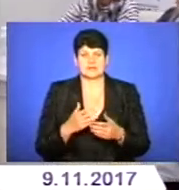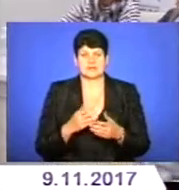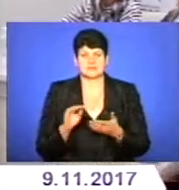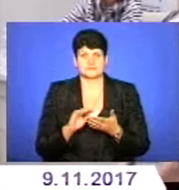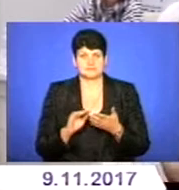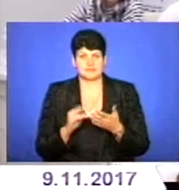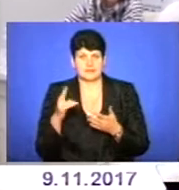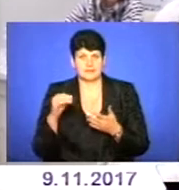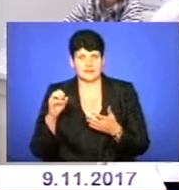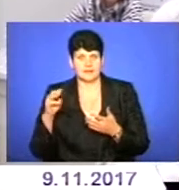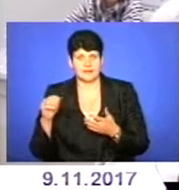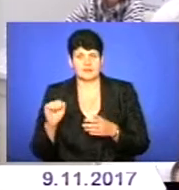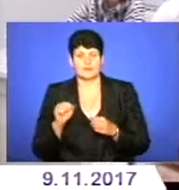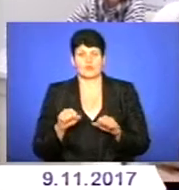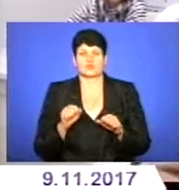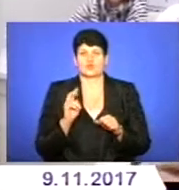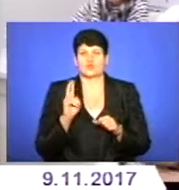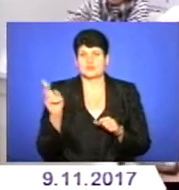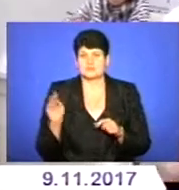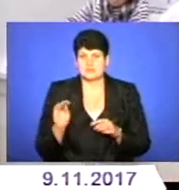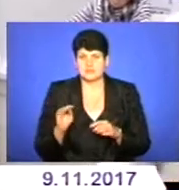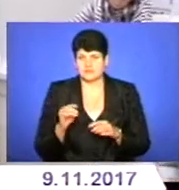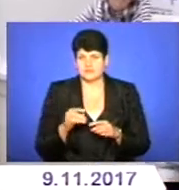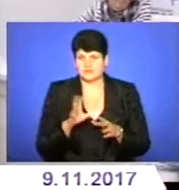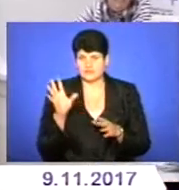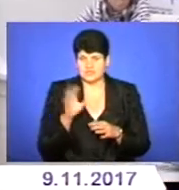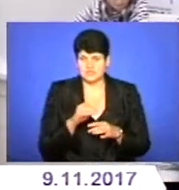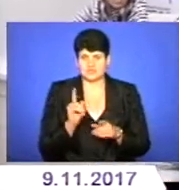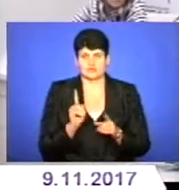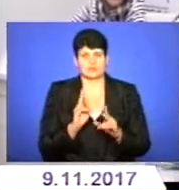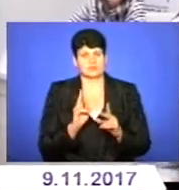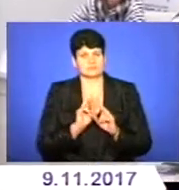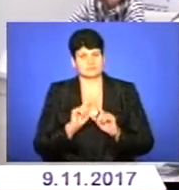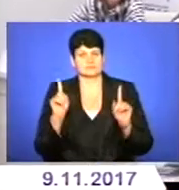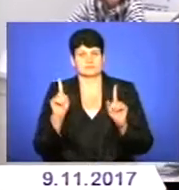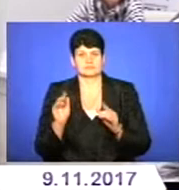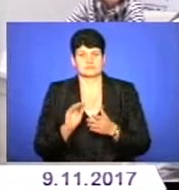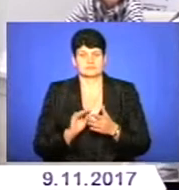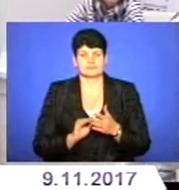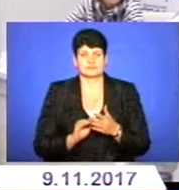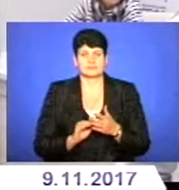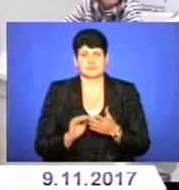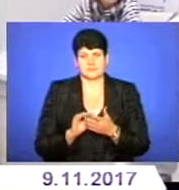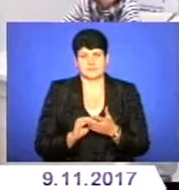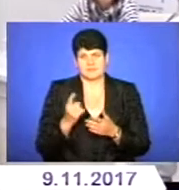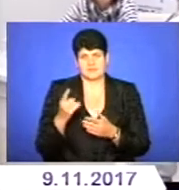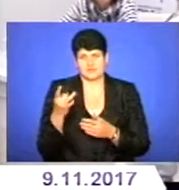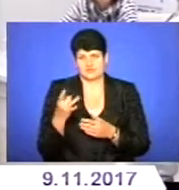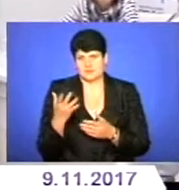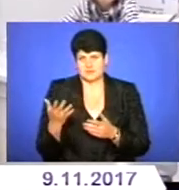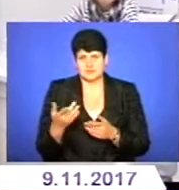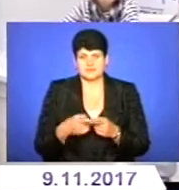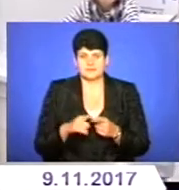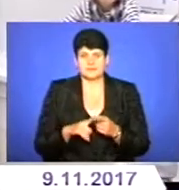чи може його кожен написати, чи потрібно знати якісь особливі знання української мови. Пишу, чесно, вперше такий диктант